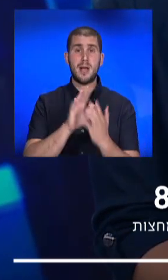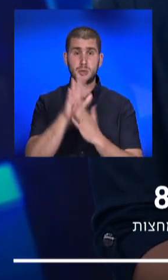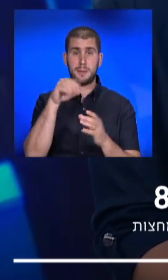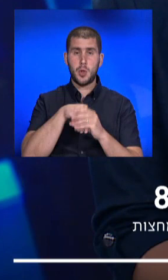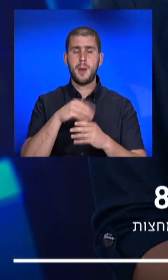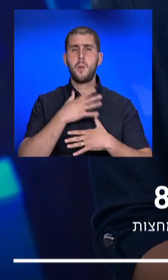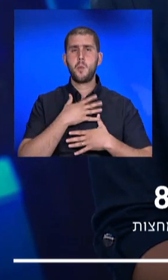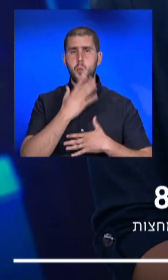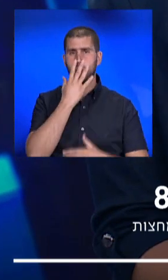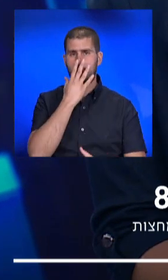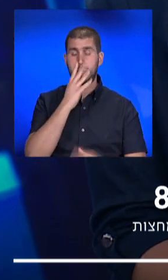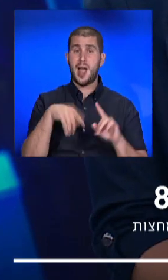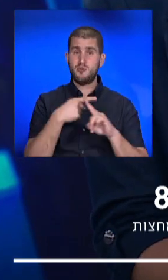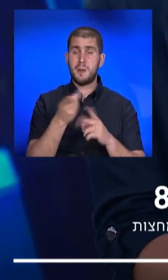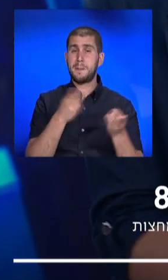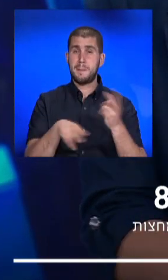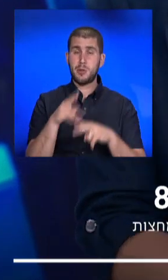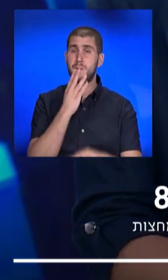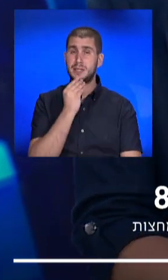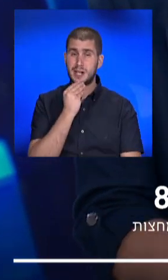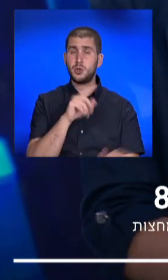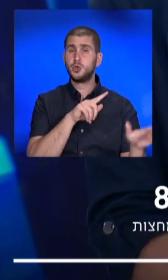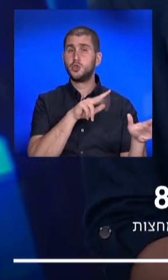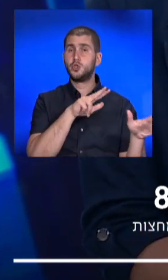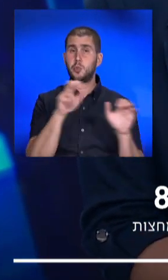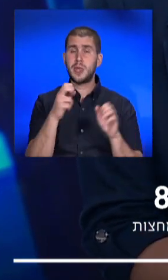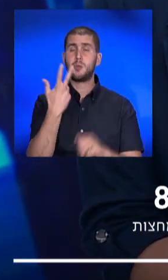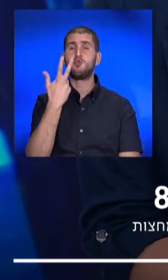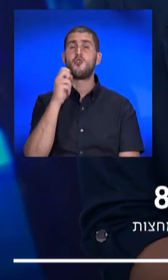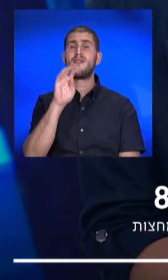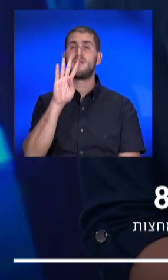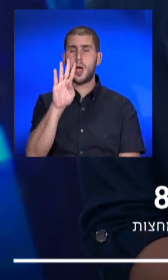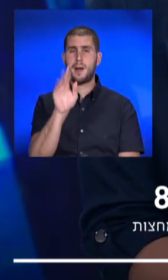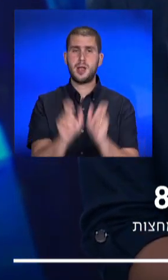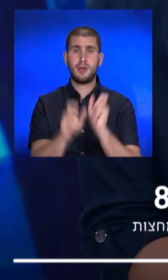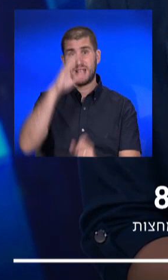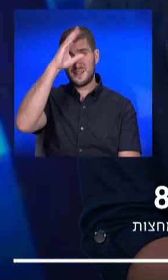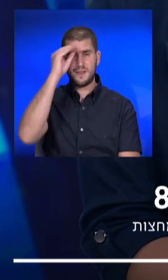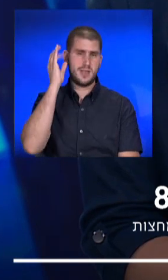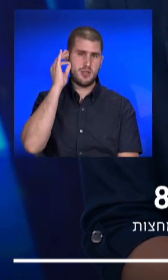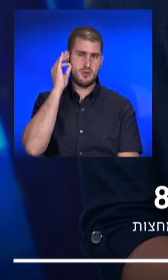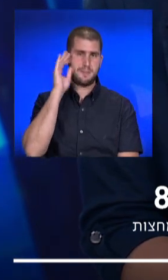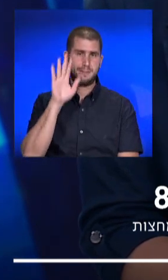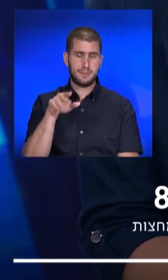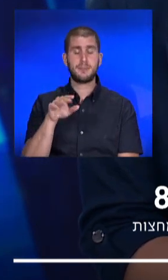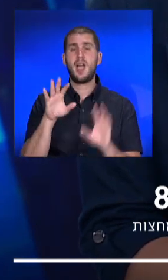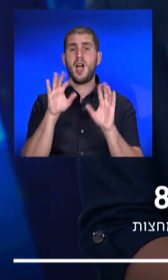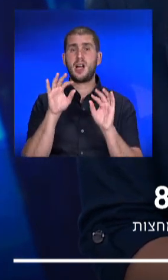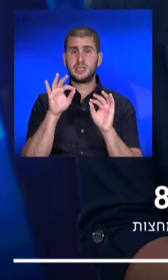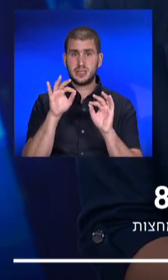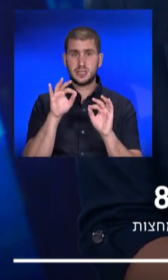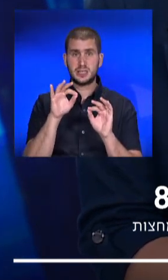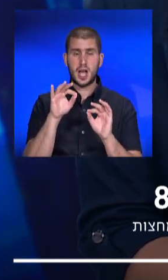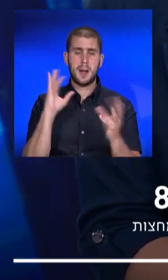מונשמים. עד כה מתו מהנגיף בישראל 834 גברים ונשים, 10 מאז